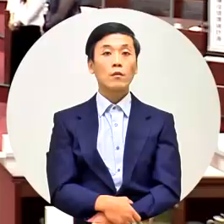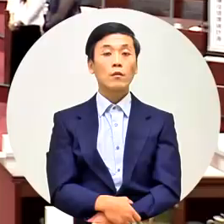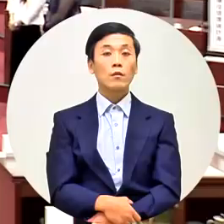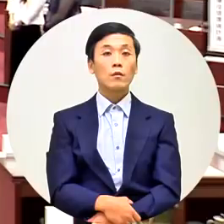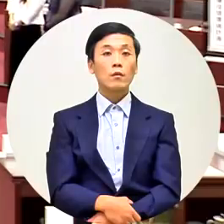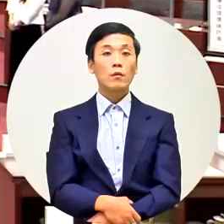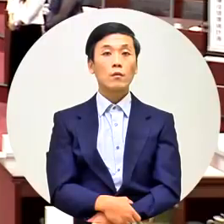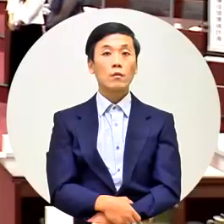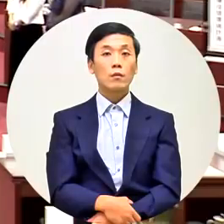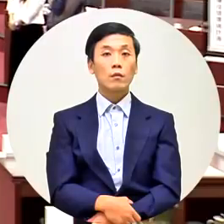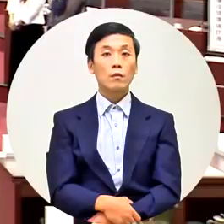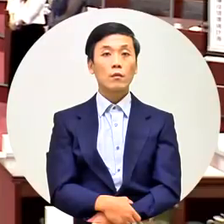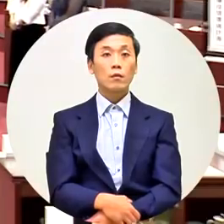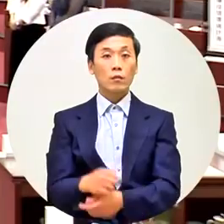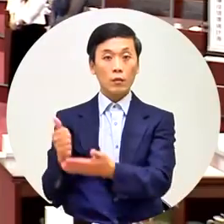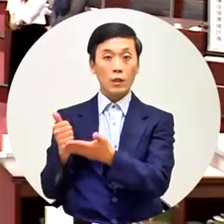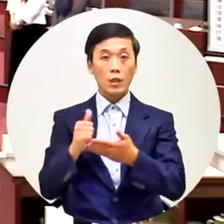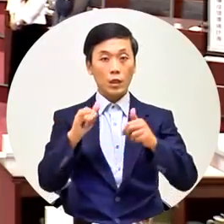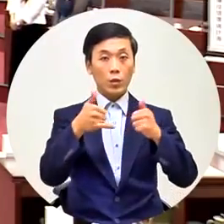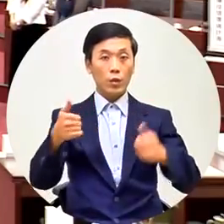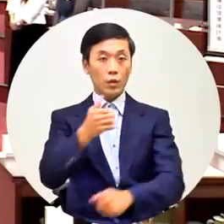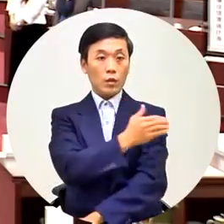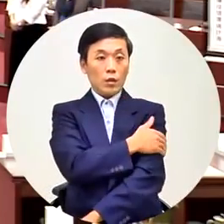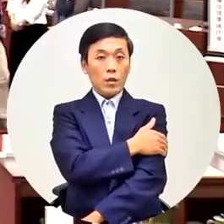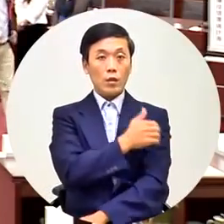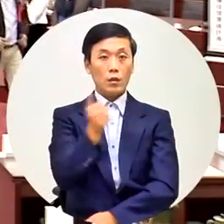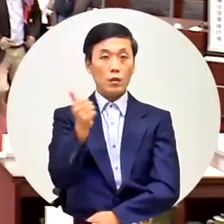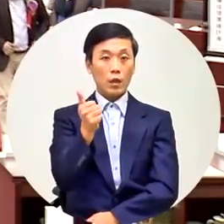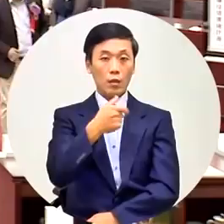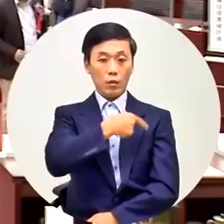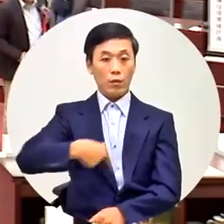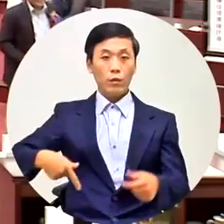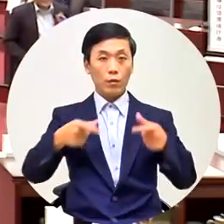请陈志忠议员领取选票。